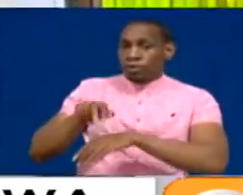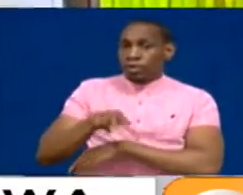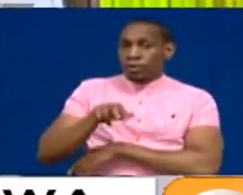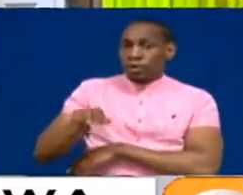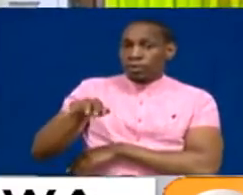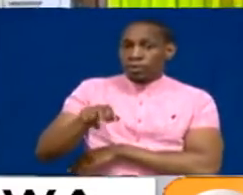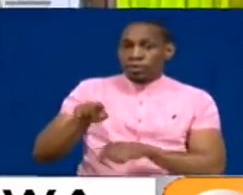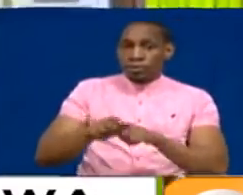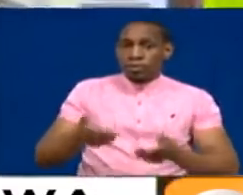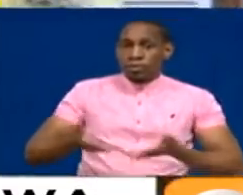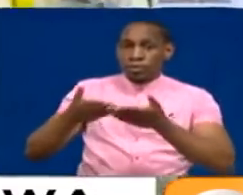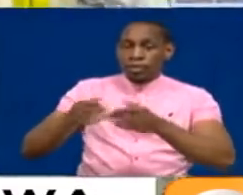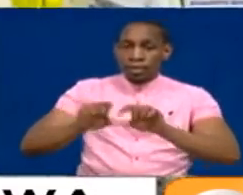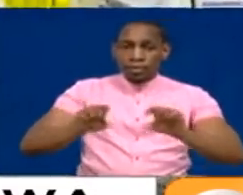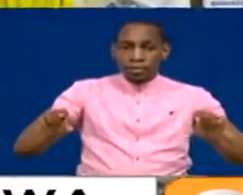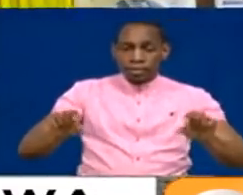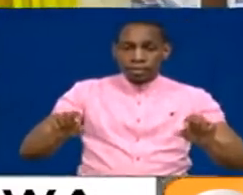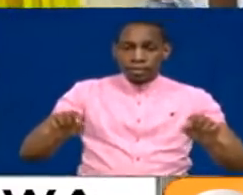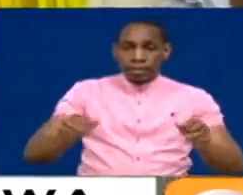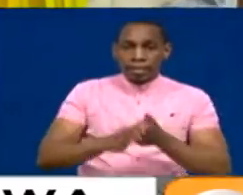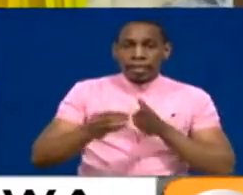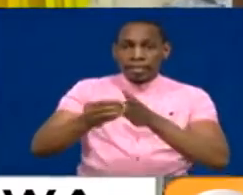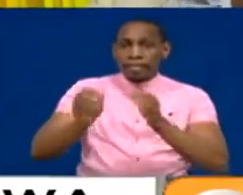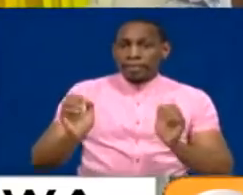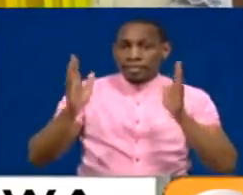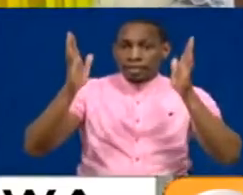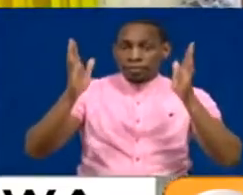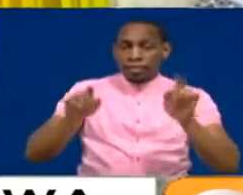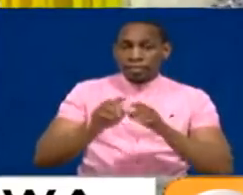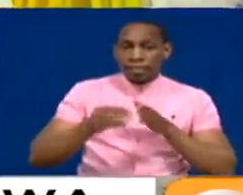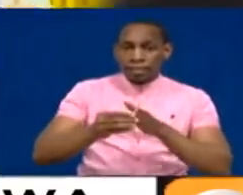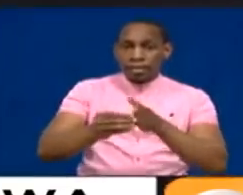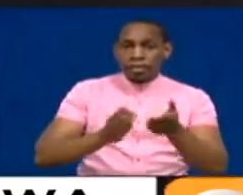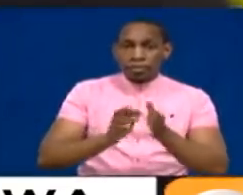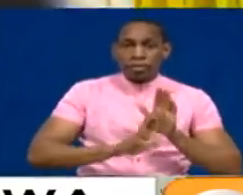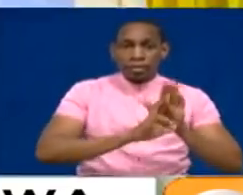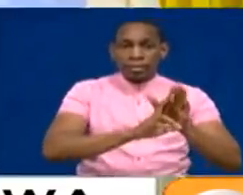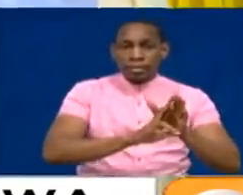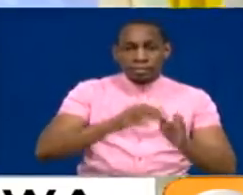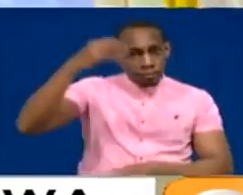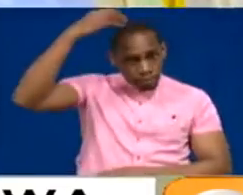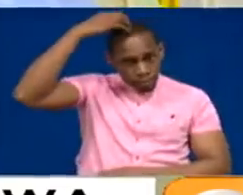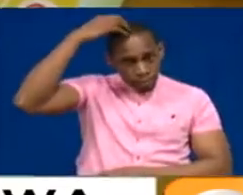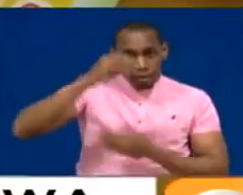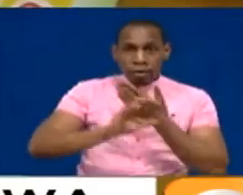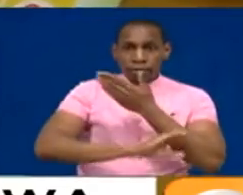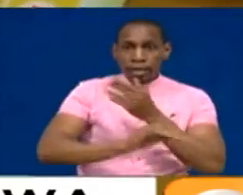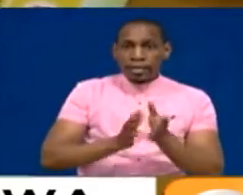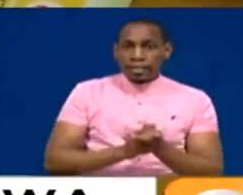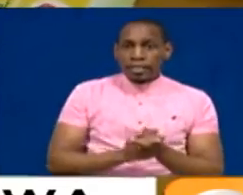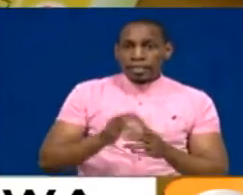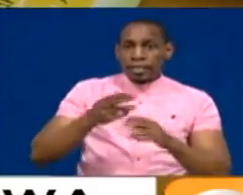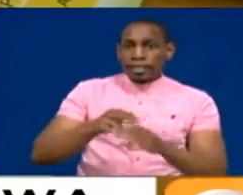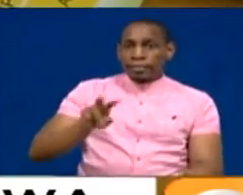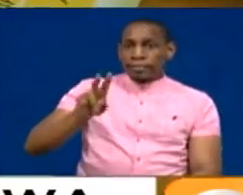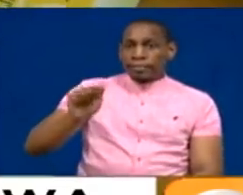aste akipokezwa fimbo ya uchungaji katika hafla iliyoongozwa na mwakilishi wa Papa Mtakatifu nchini askofu mkuu